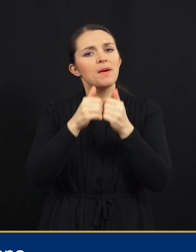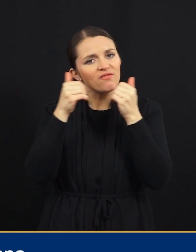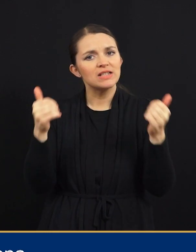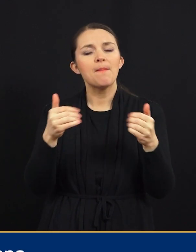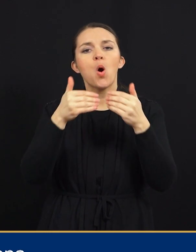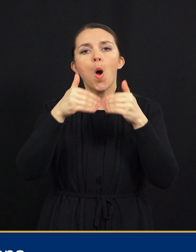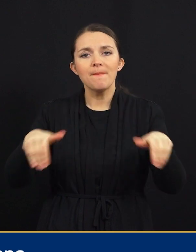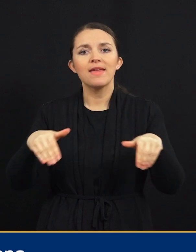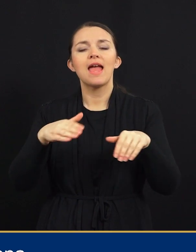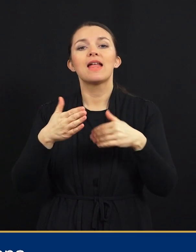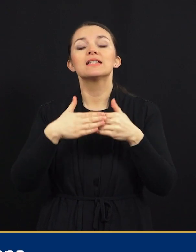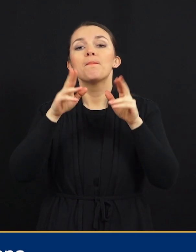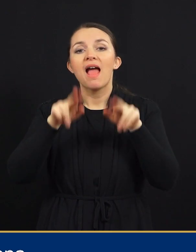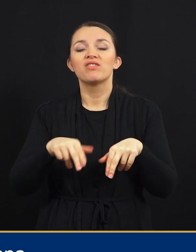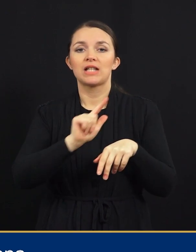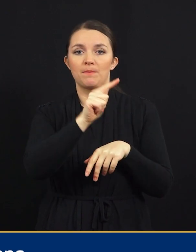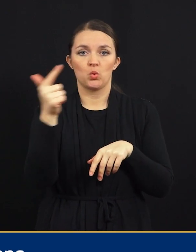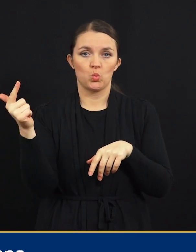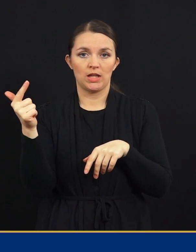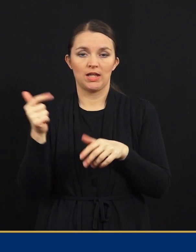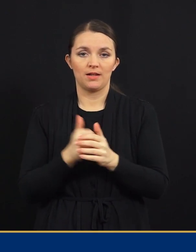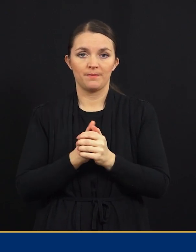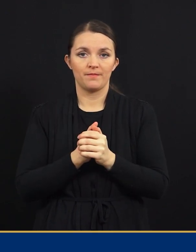predvsem omejena s pravicami drugih.